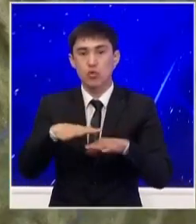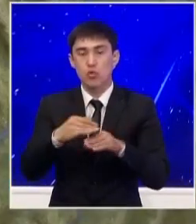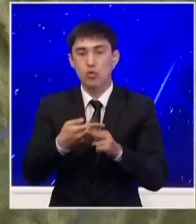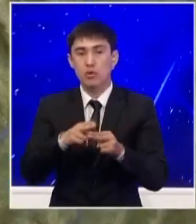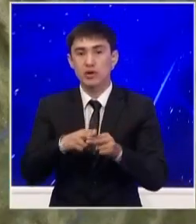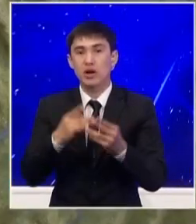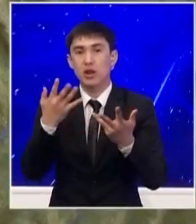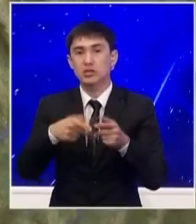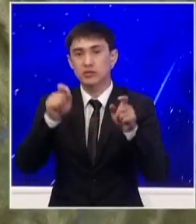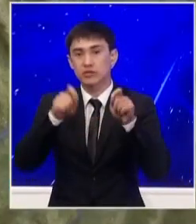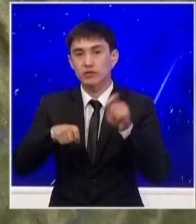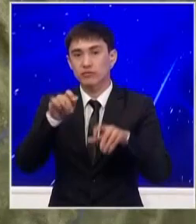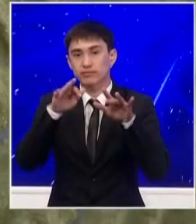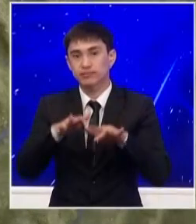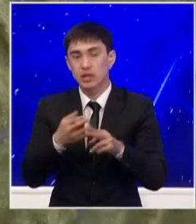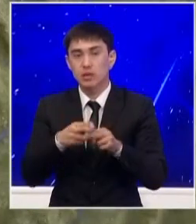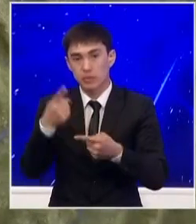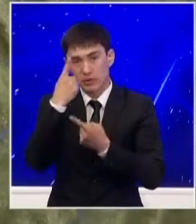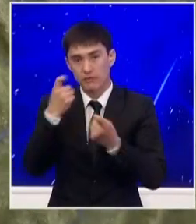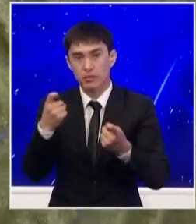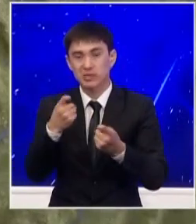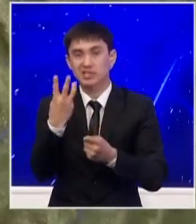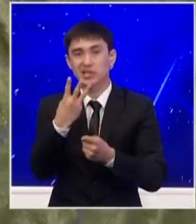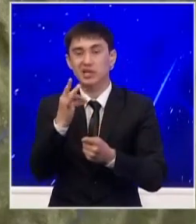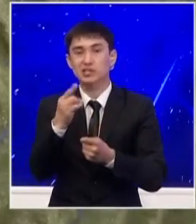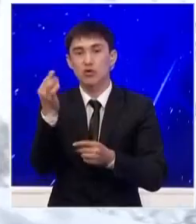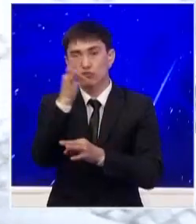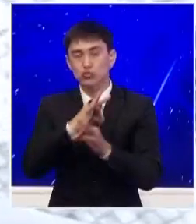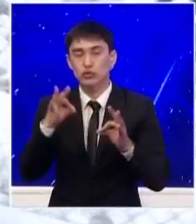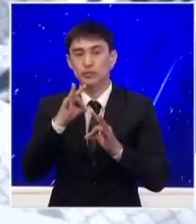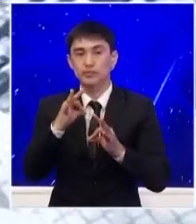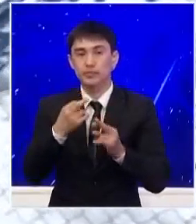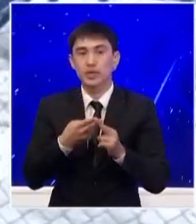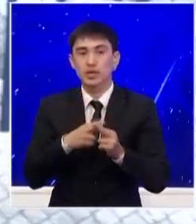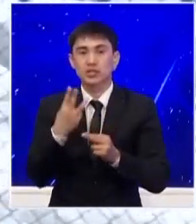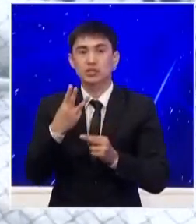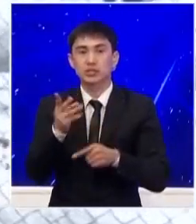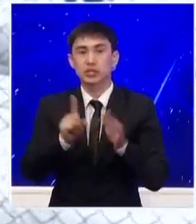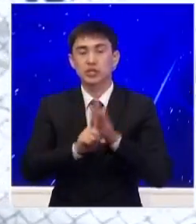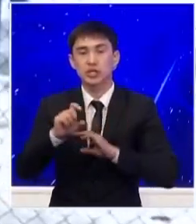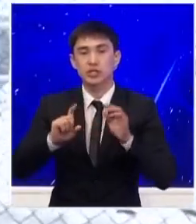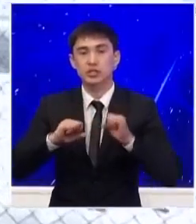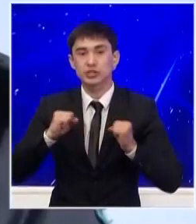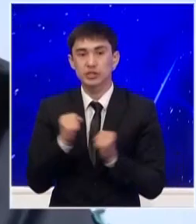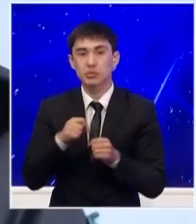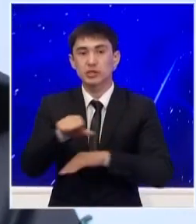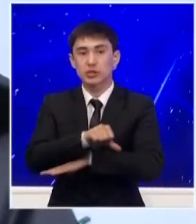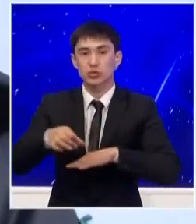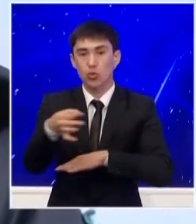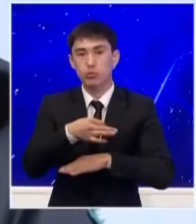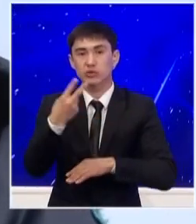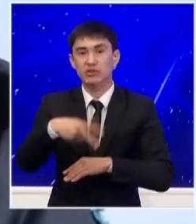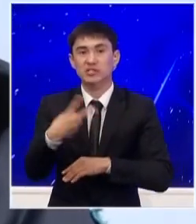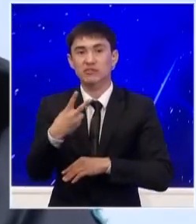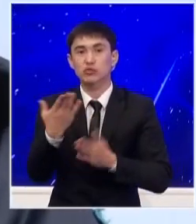количества выпавших осадков. Они предоставляют информацию 3 раза в сутки. С начала текущей зимы на территории области зарегистрировано